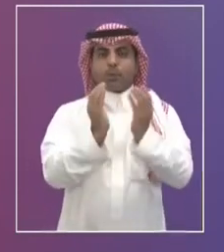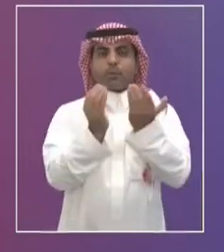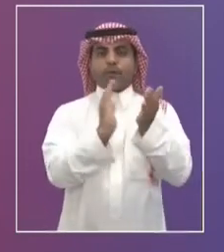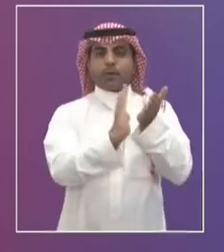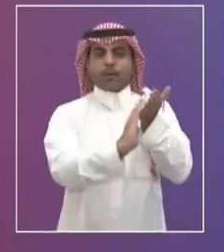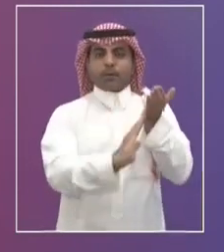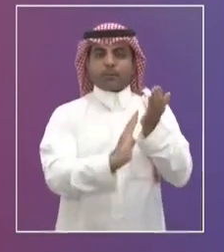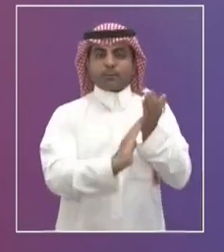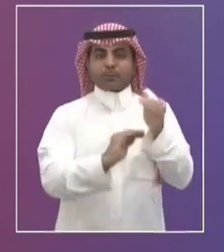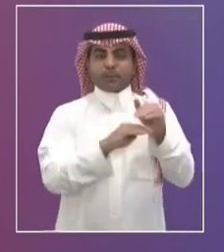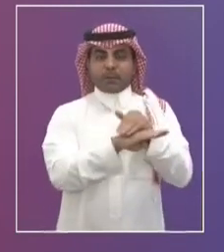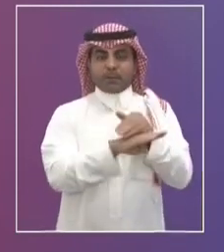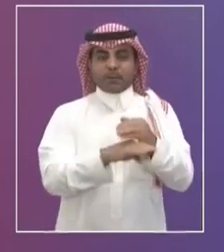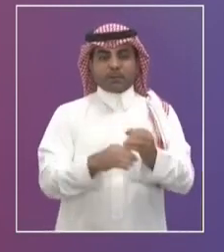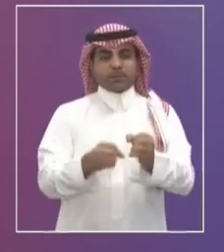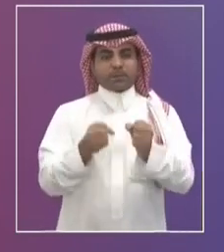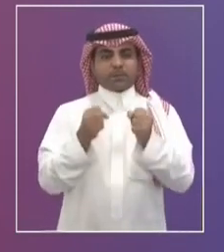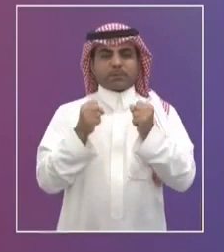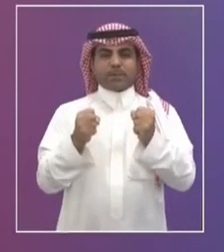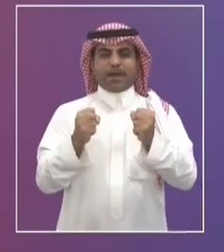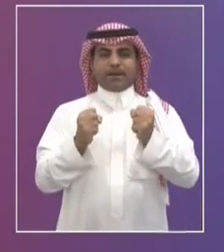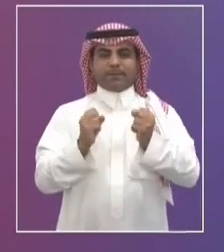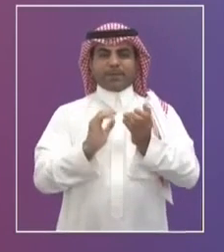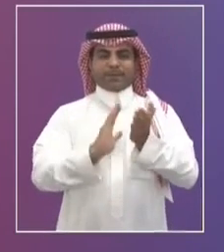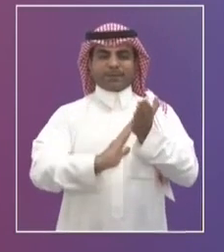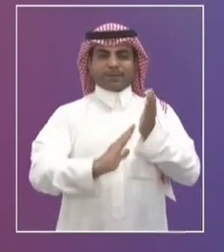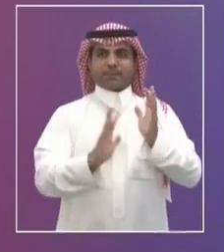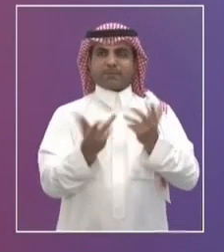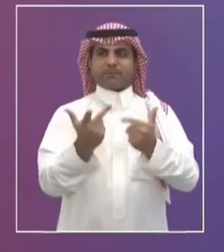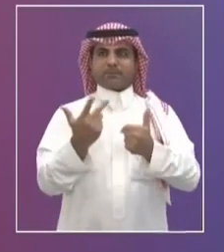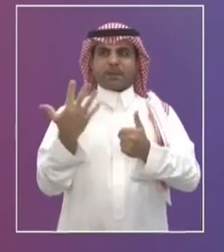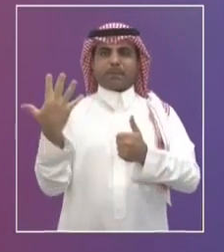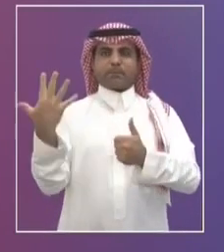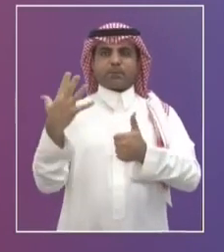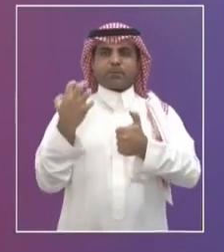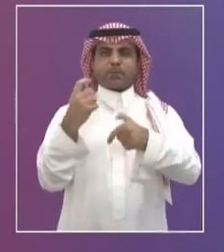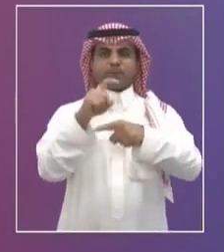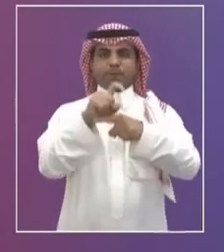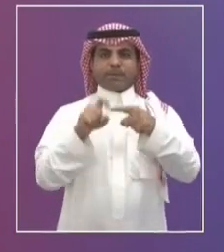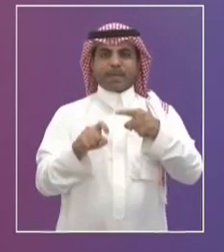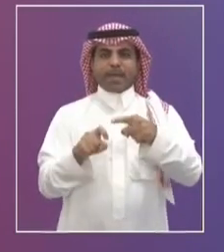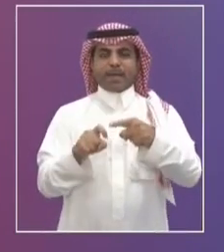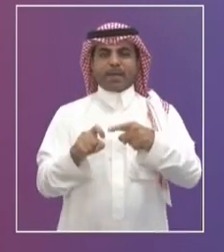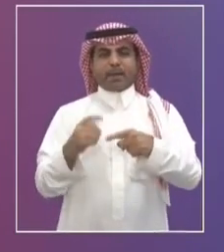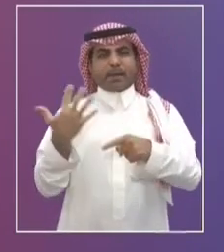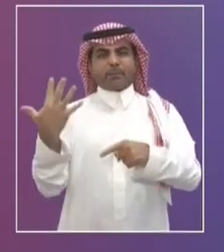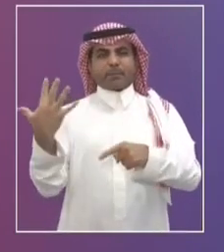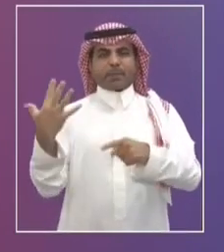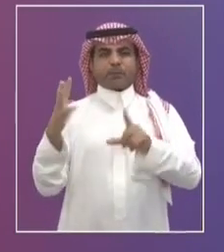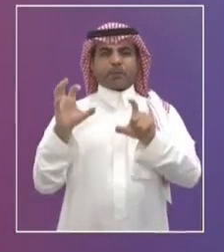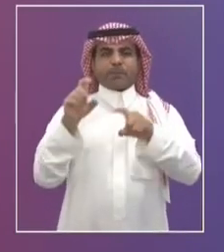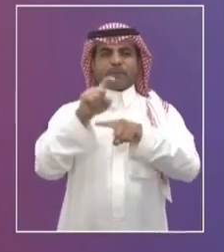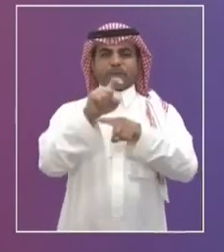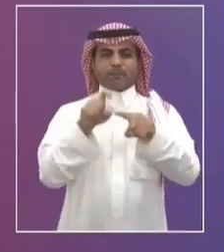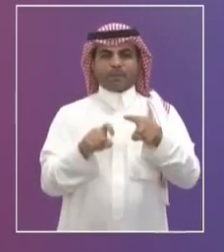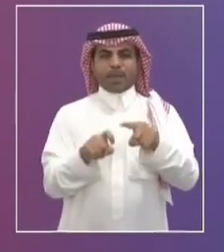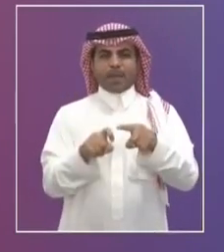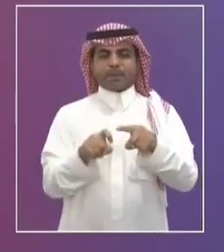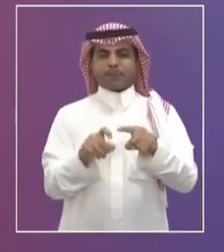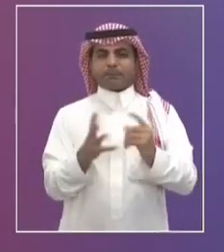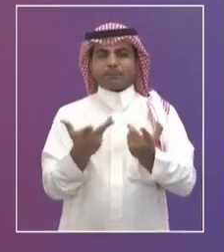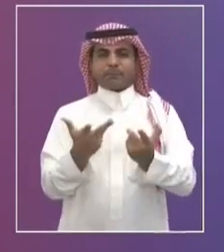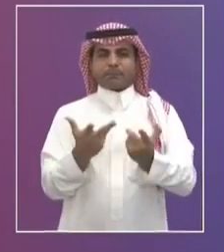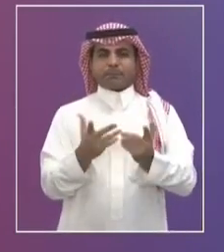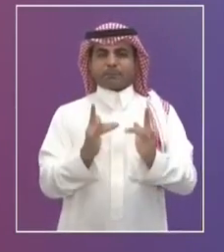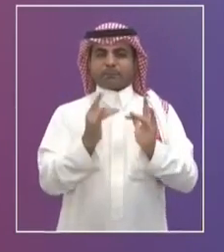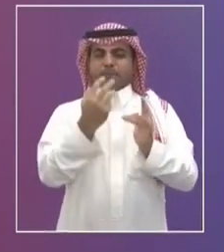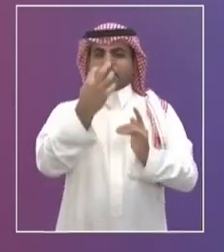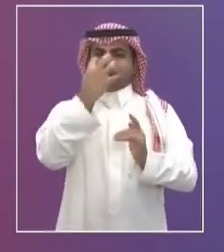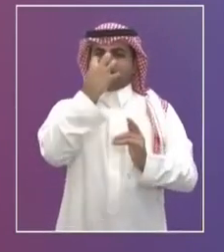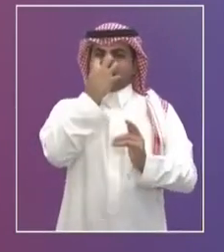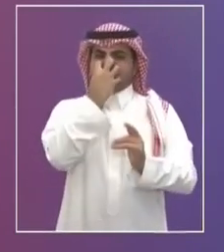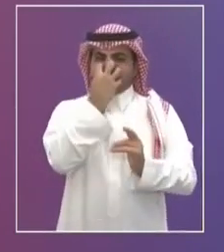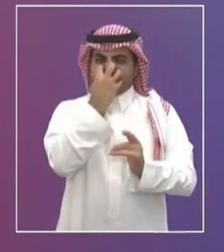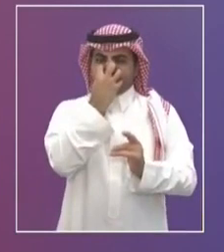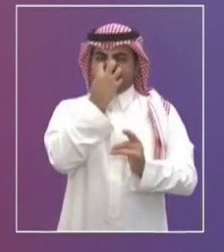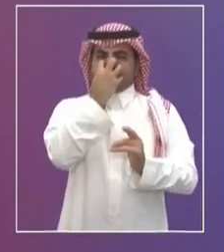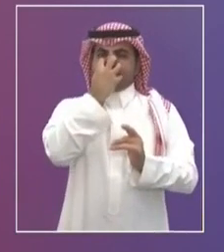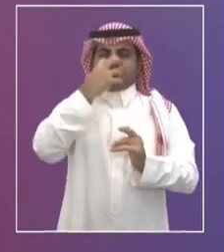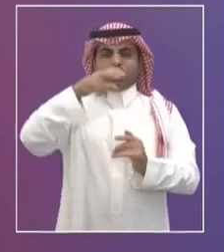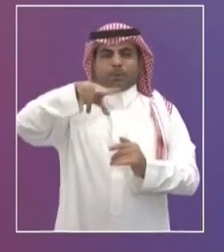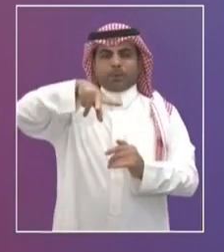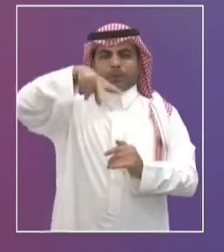زال يعني 65% إلى 75% منهم على أجهزة التنفس